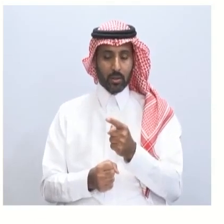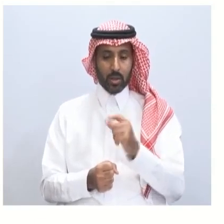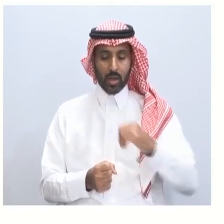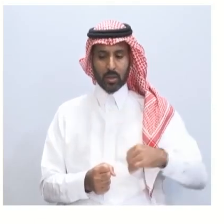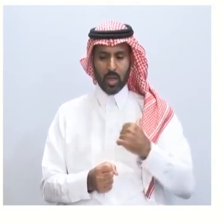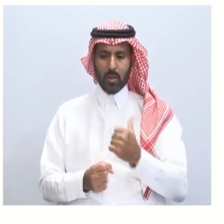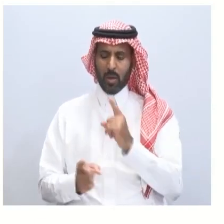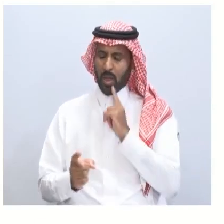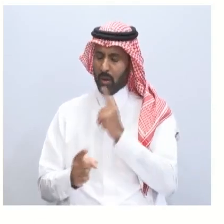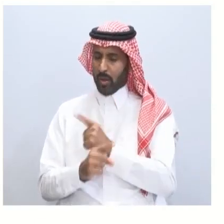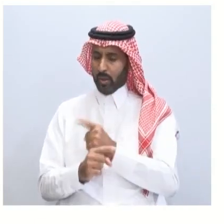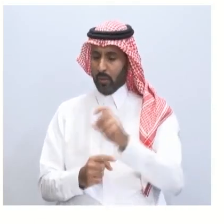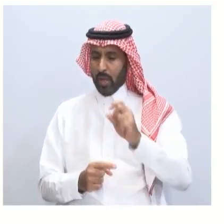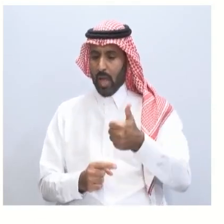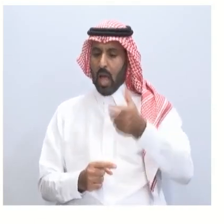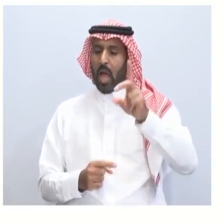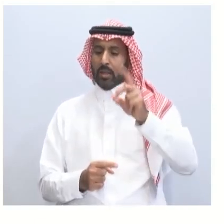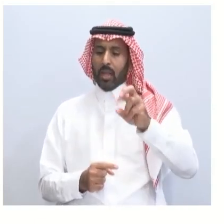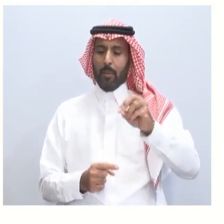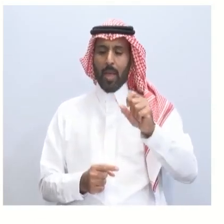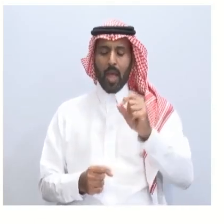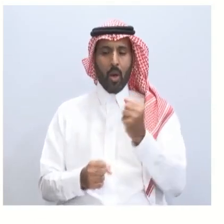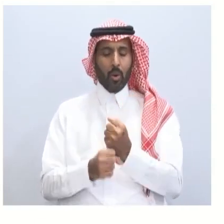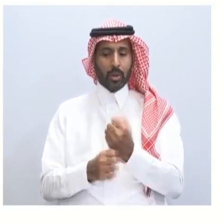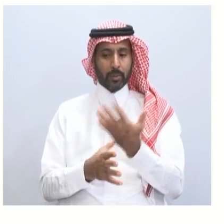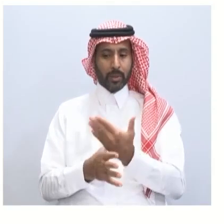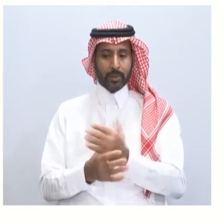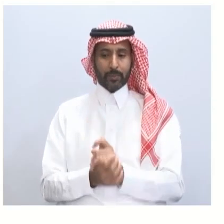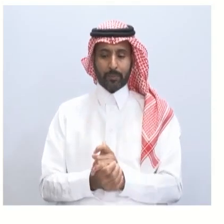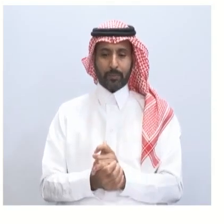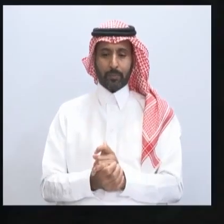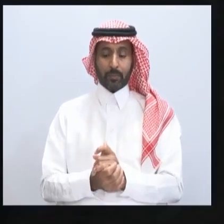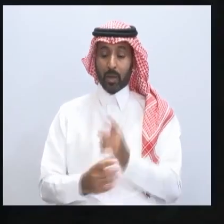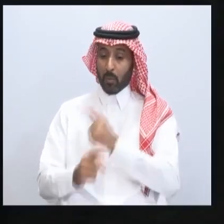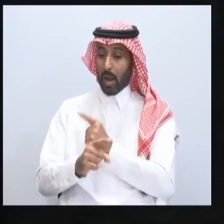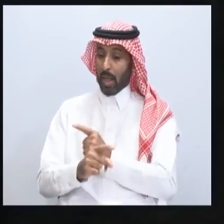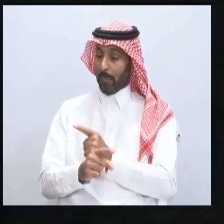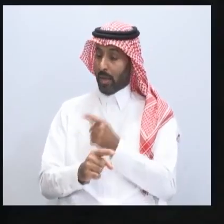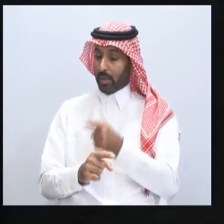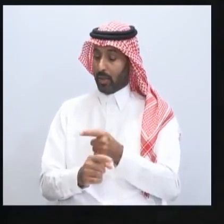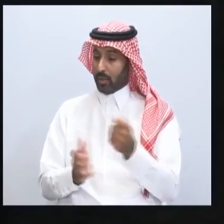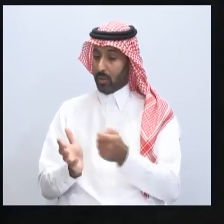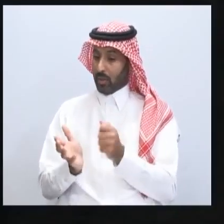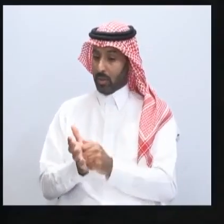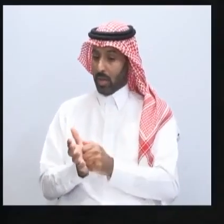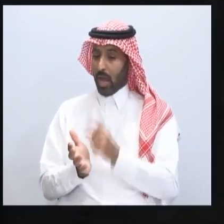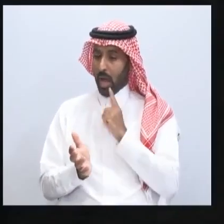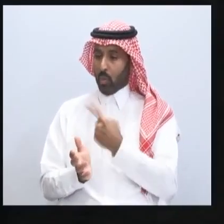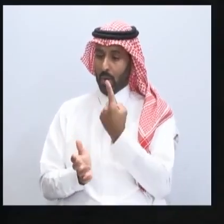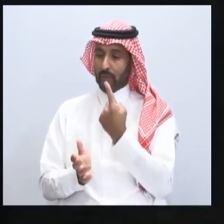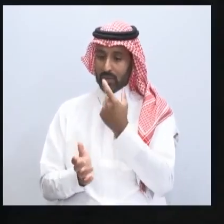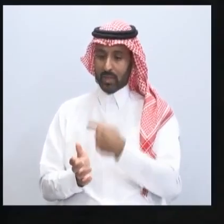طالبات المعلمه فاطمه ولماذا عندما تكلفني معلمه بمهمه اقوم بها